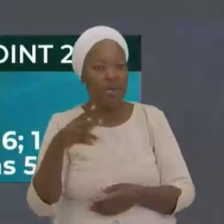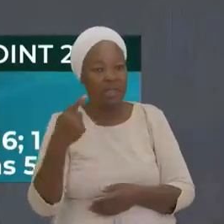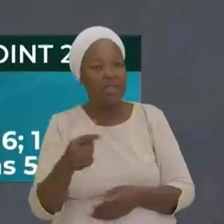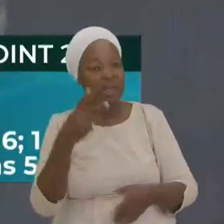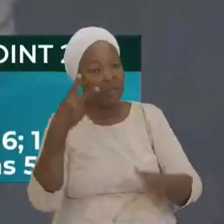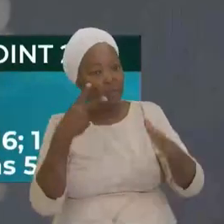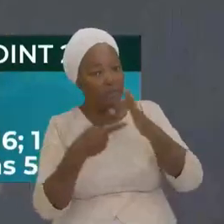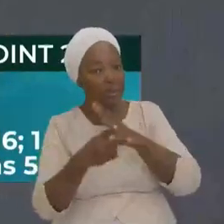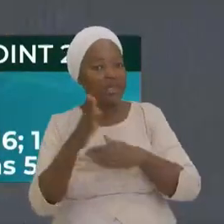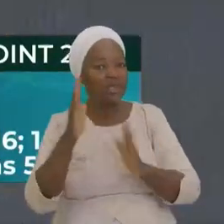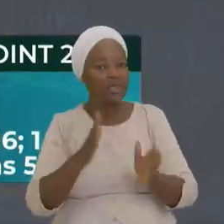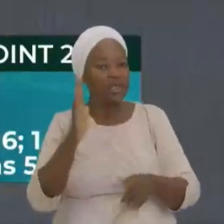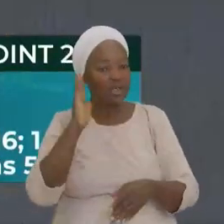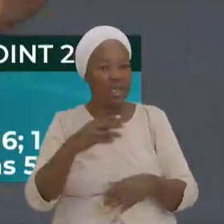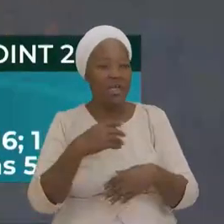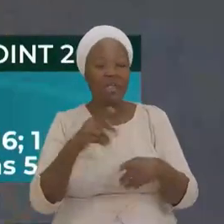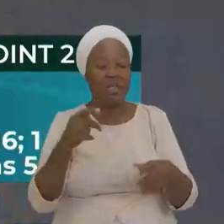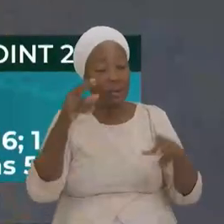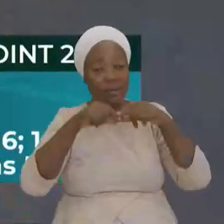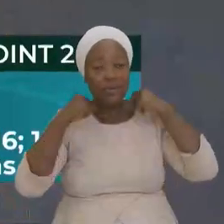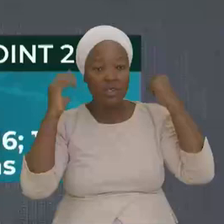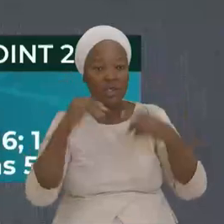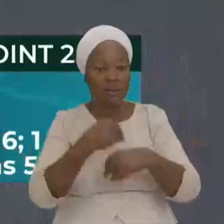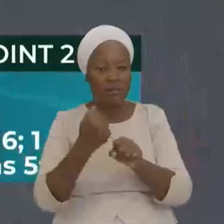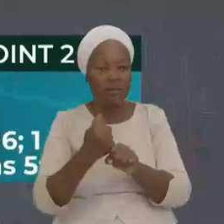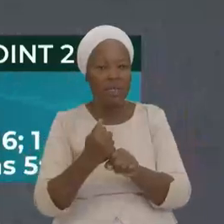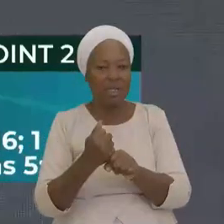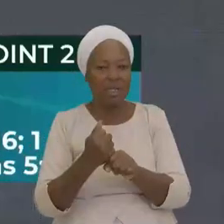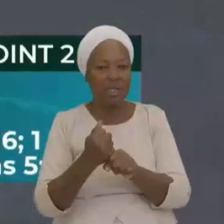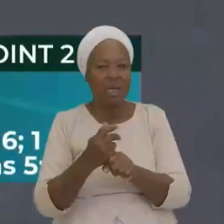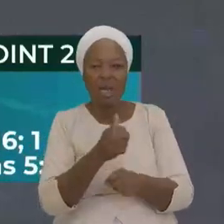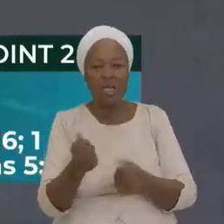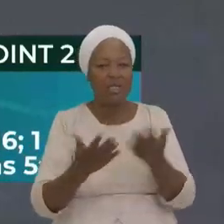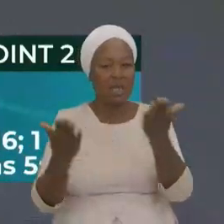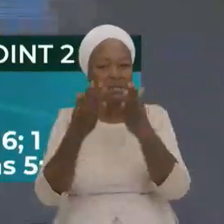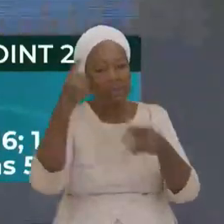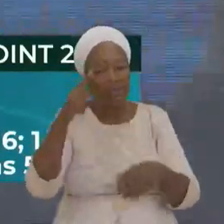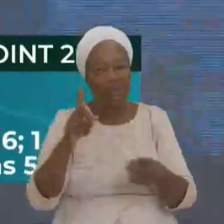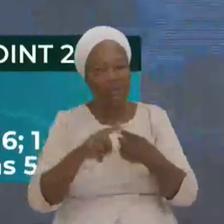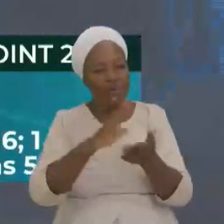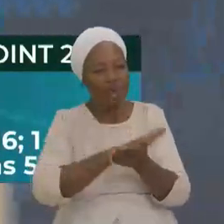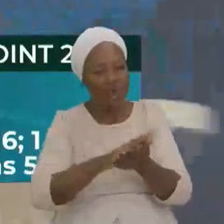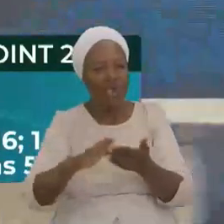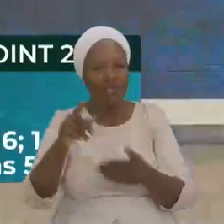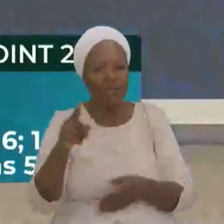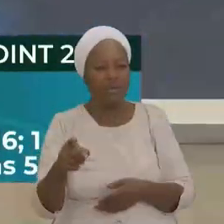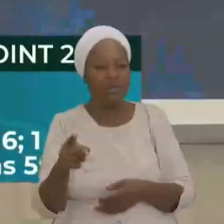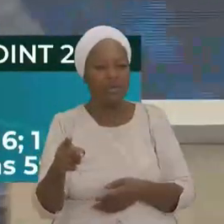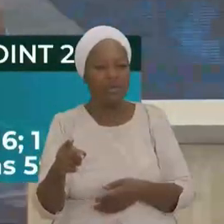pour te purifier. » Le sacrificateur fera l'expiation pour toi, pour te purifier.